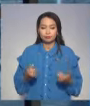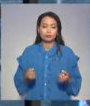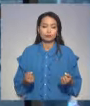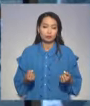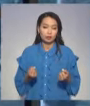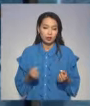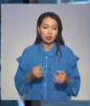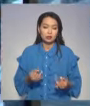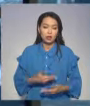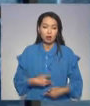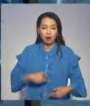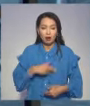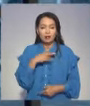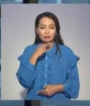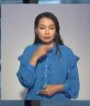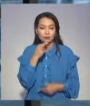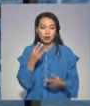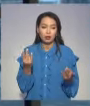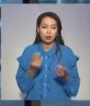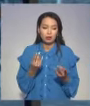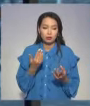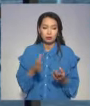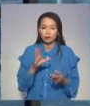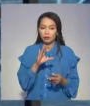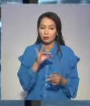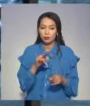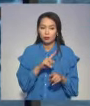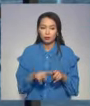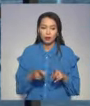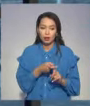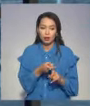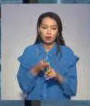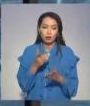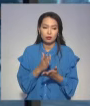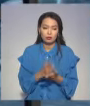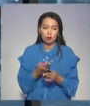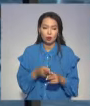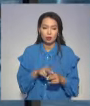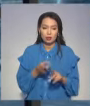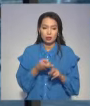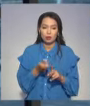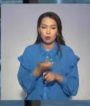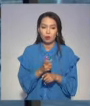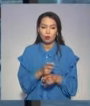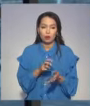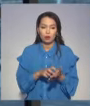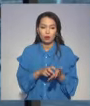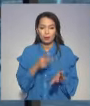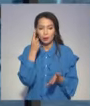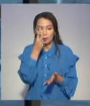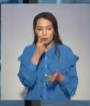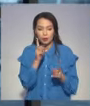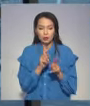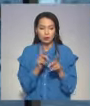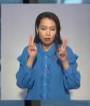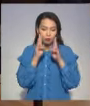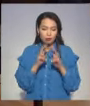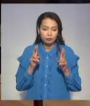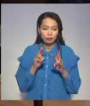қатынастардан абай болу керек. СПИД қазір тез таралып жатыр. Мен өзім бұл дерттен қатты қорқамын. Сондықтан жылына бір рет болсын тексерілген